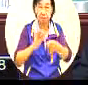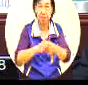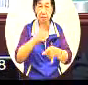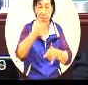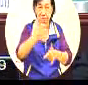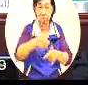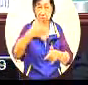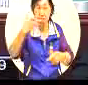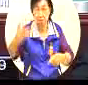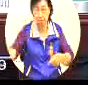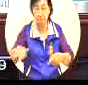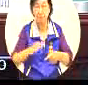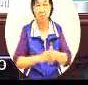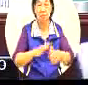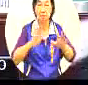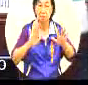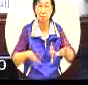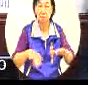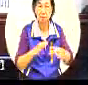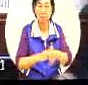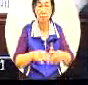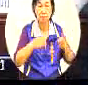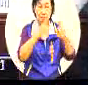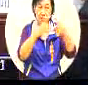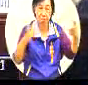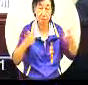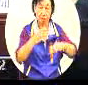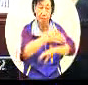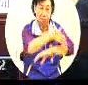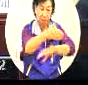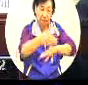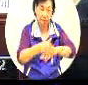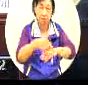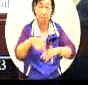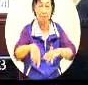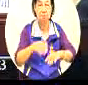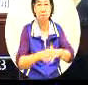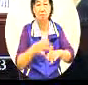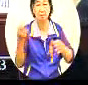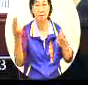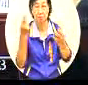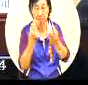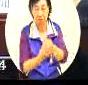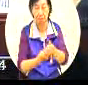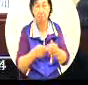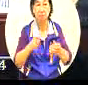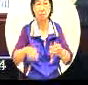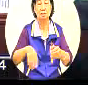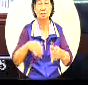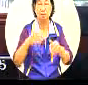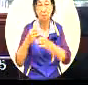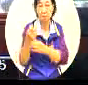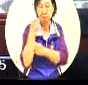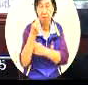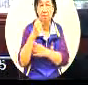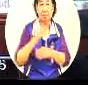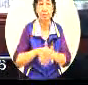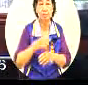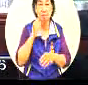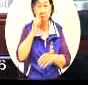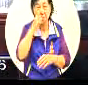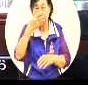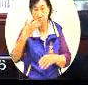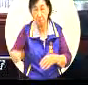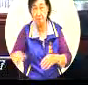城乡一起来计算，我们大概现在拉到我们这几年的努力，大概拉到现在污水下水道的接